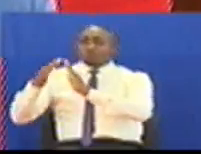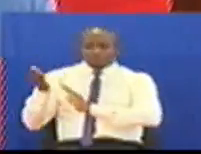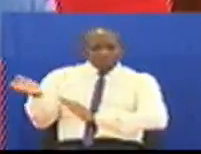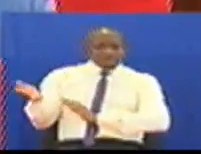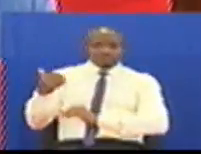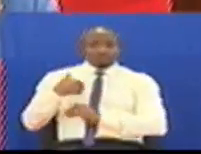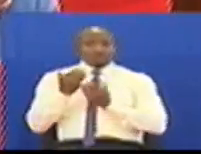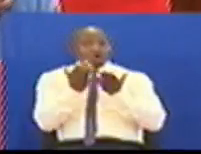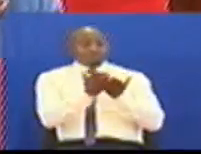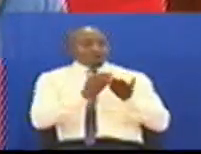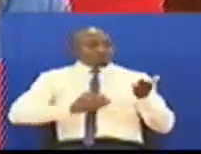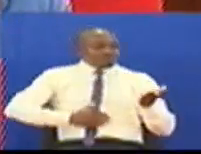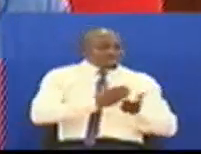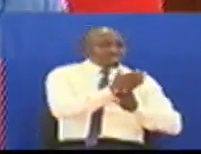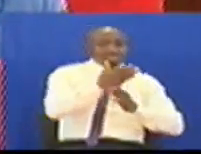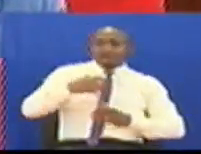kupitia